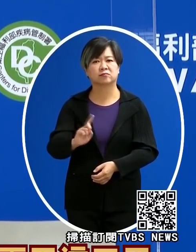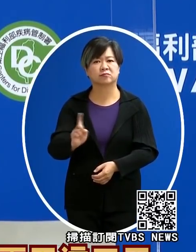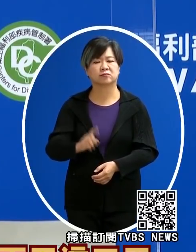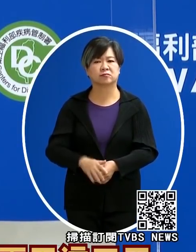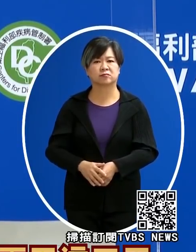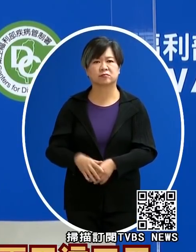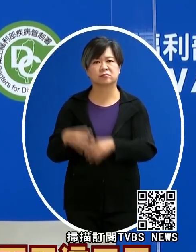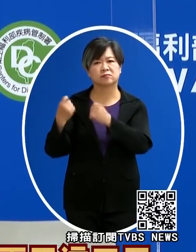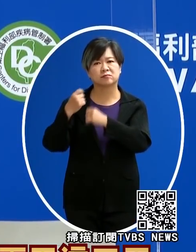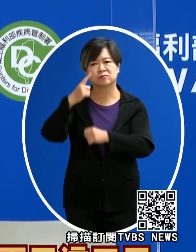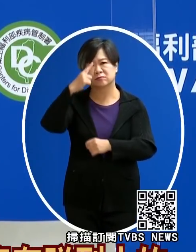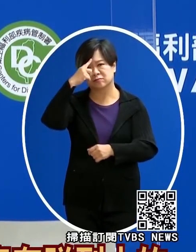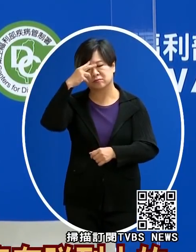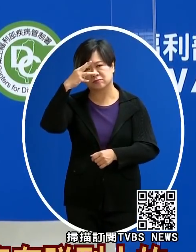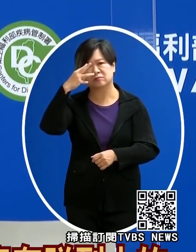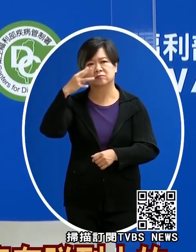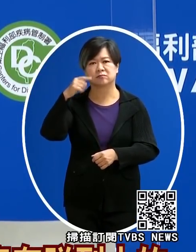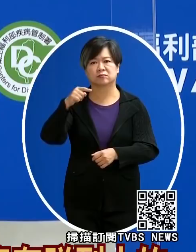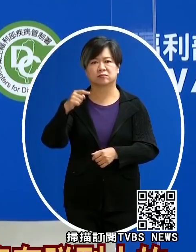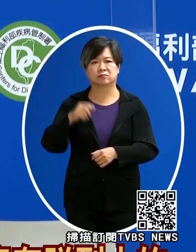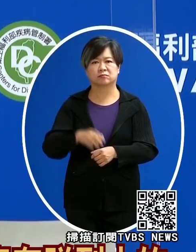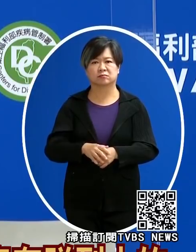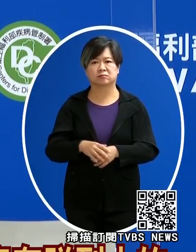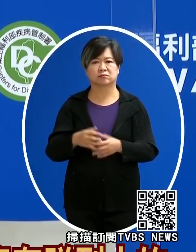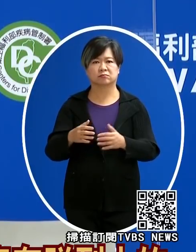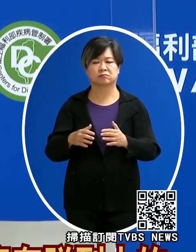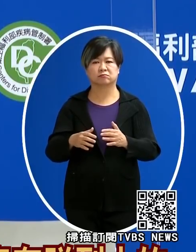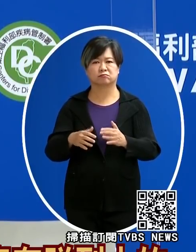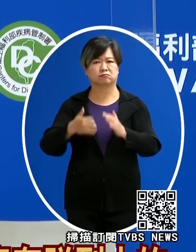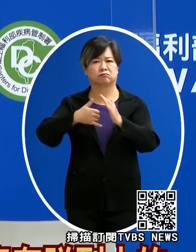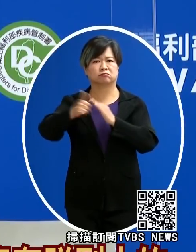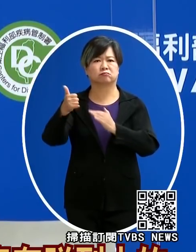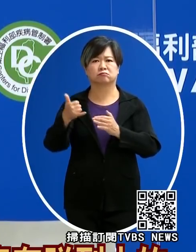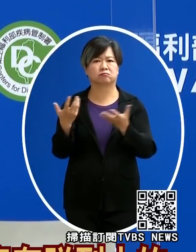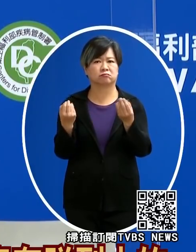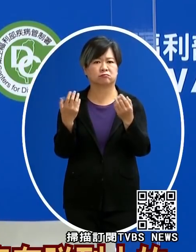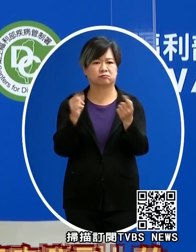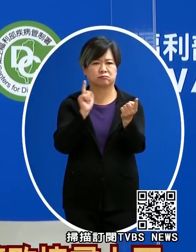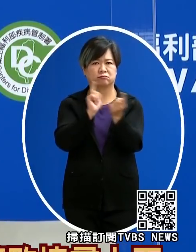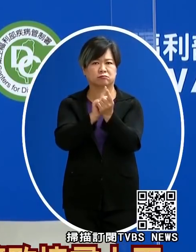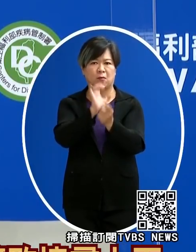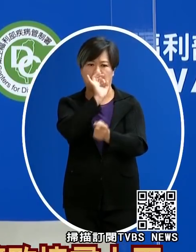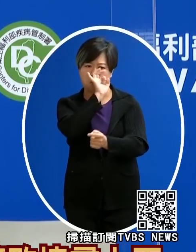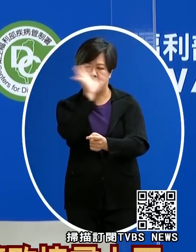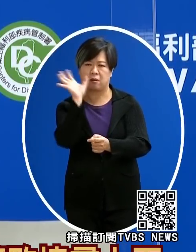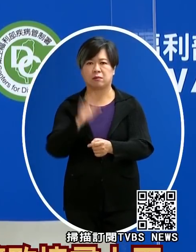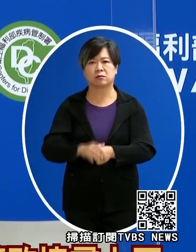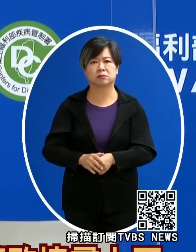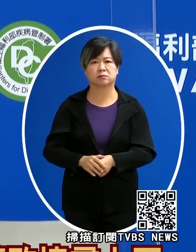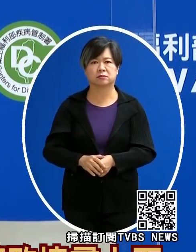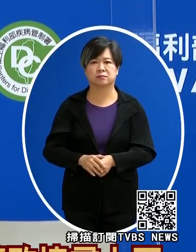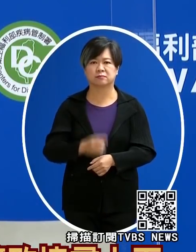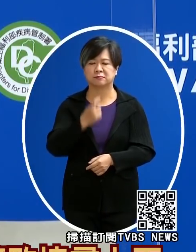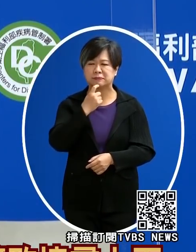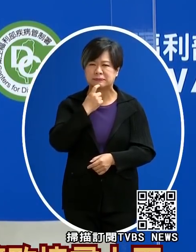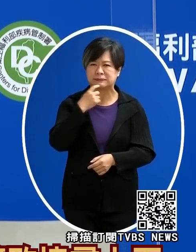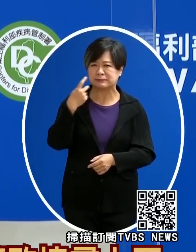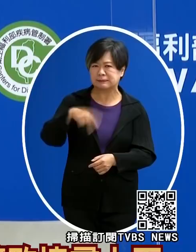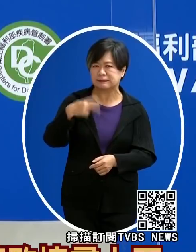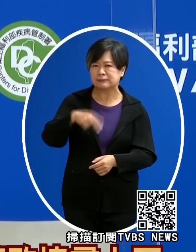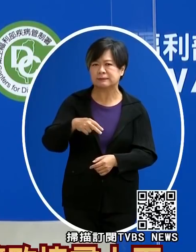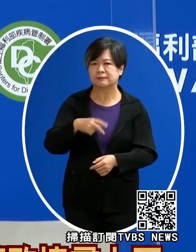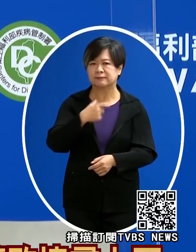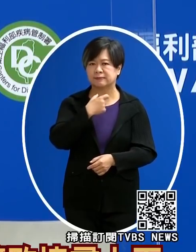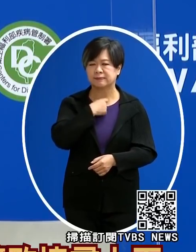这2天这3天全部都没有出门，全部都没有碰到人的，好，那一些我们都需要在哈